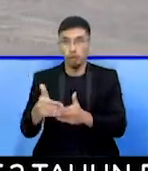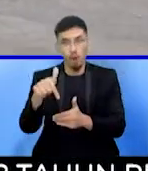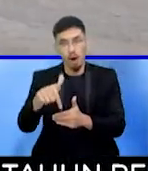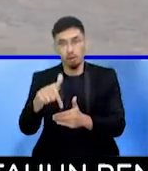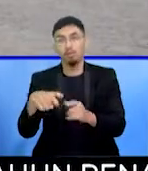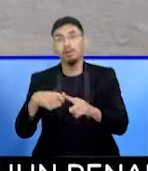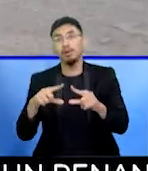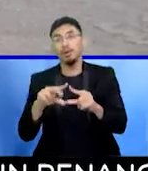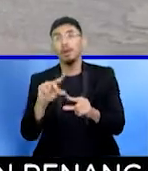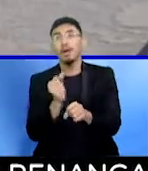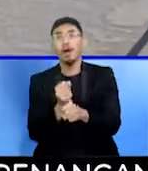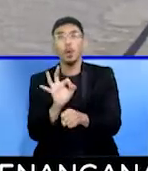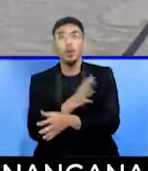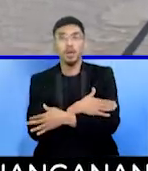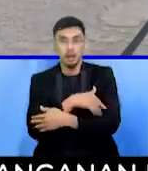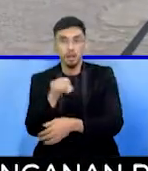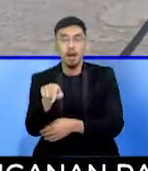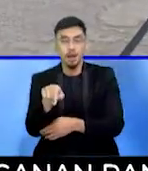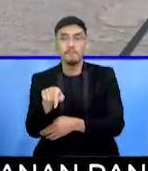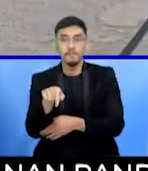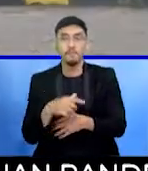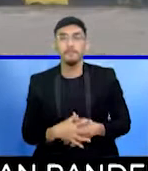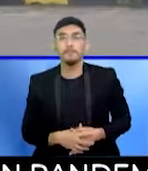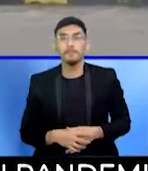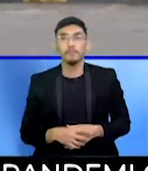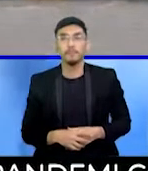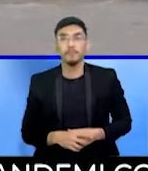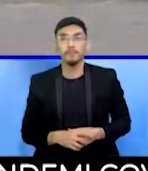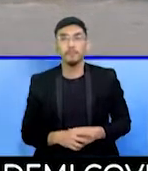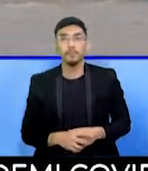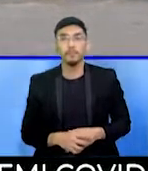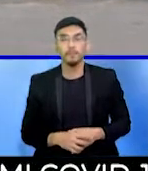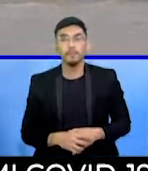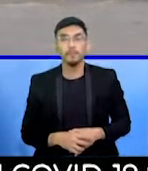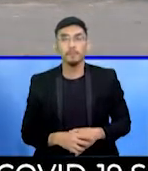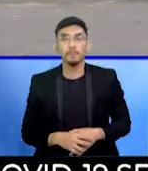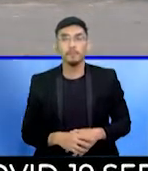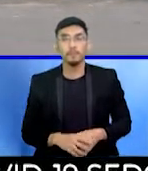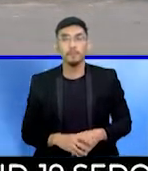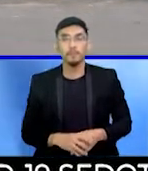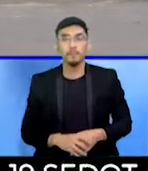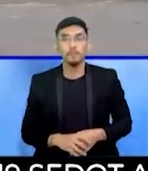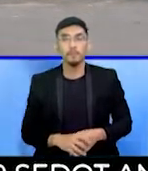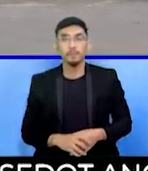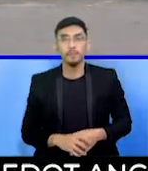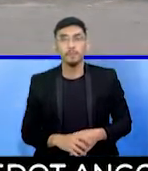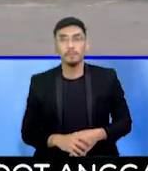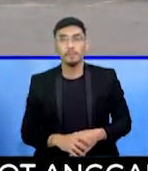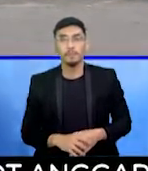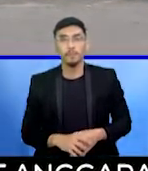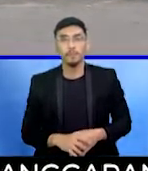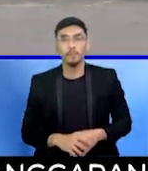pemirsa, dapat kami sampaikan bahwa pihak kepolisian ini juga telah memastikan bahwa untuk